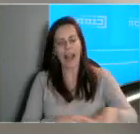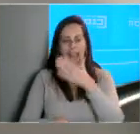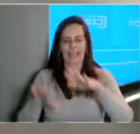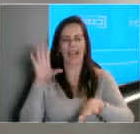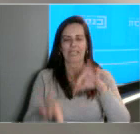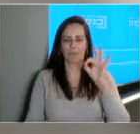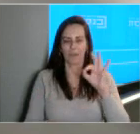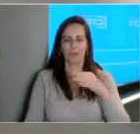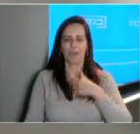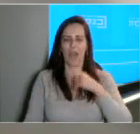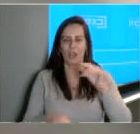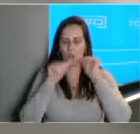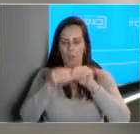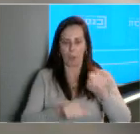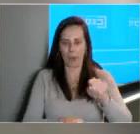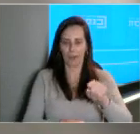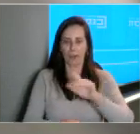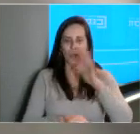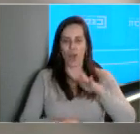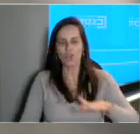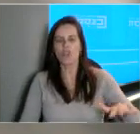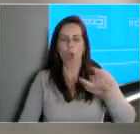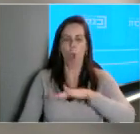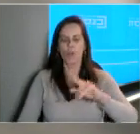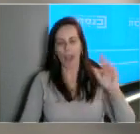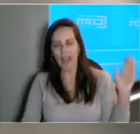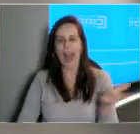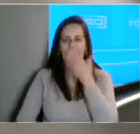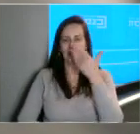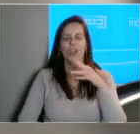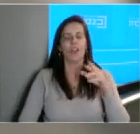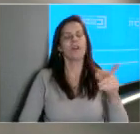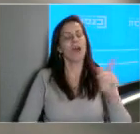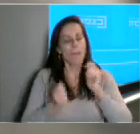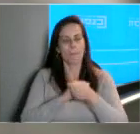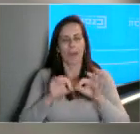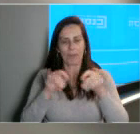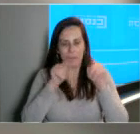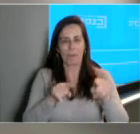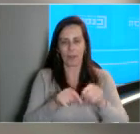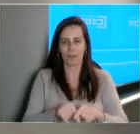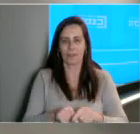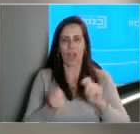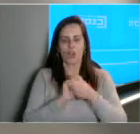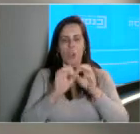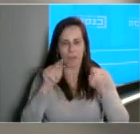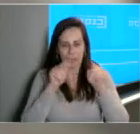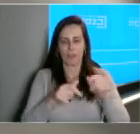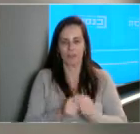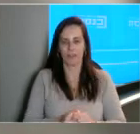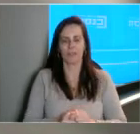להצביע. אנחנו סומכים עליך. כל שכונת בזל סומכת עליך, רונן. המהפך מתחיל ממך, השינוי מתחיל